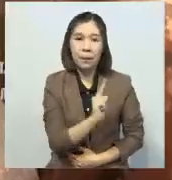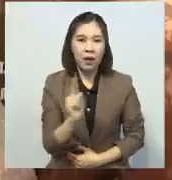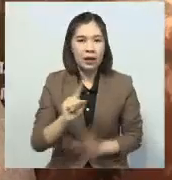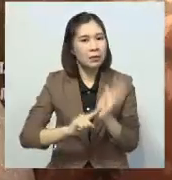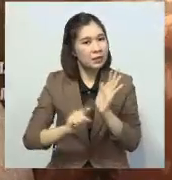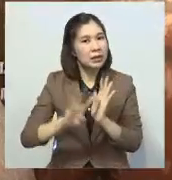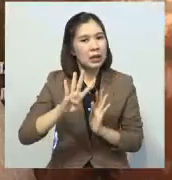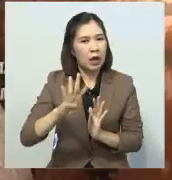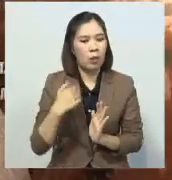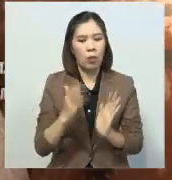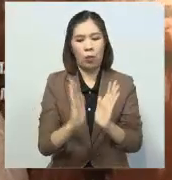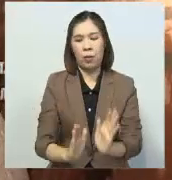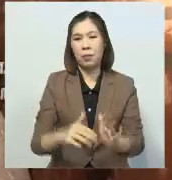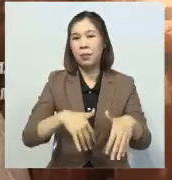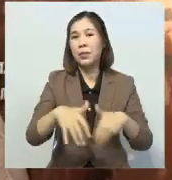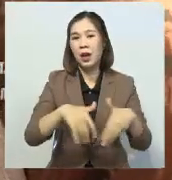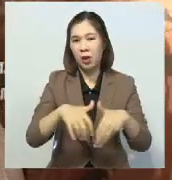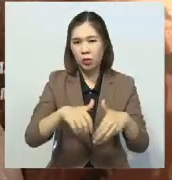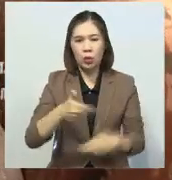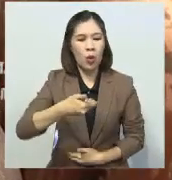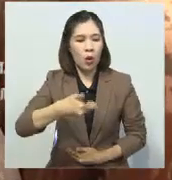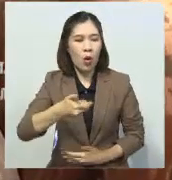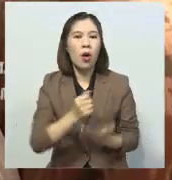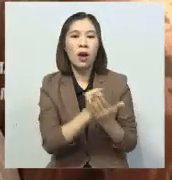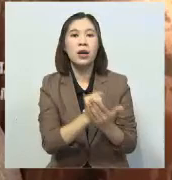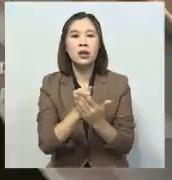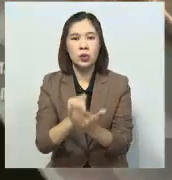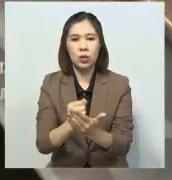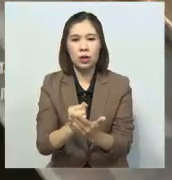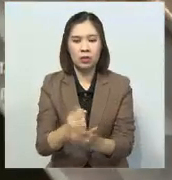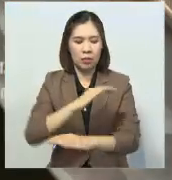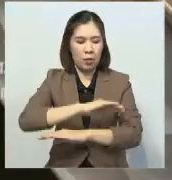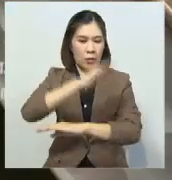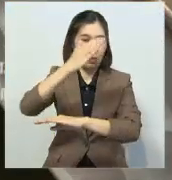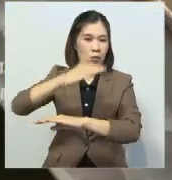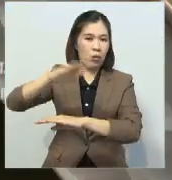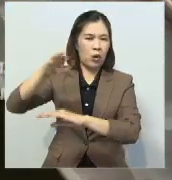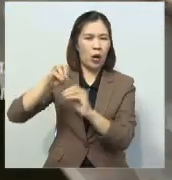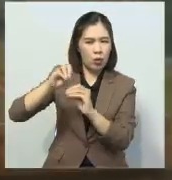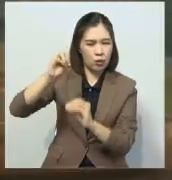ขอความช่วยเหลือเป็นจำนวนมากโดยเฉพาะที่บ้านนางิ้วหมู่ที่1เป็นพื้นที่ที่อยู่บนภูสูงด้วยค่ะ